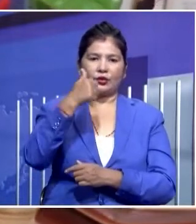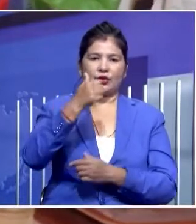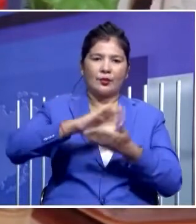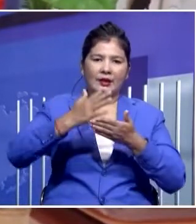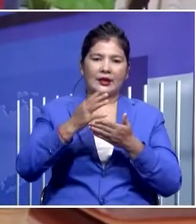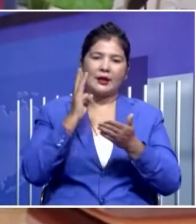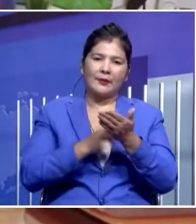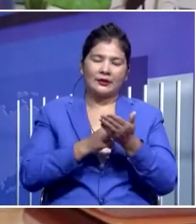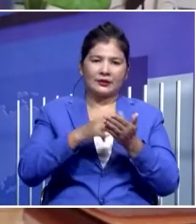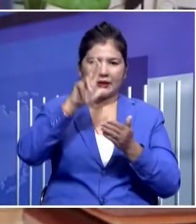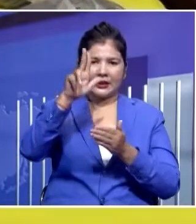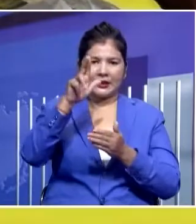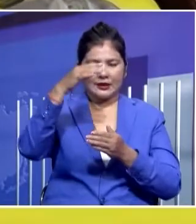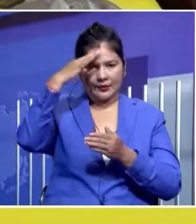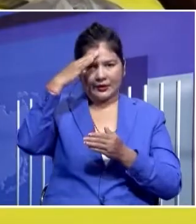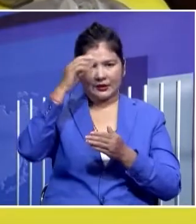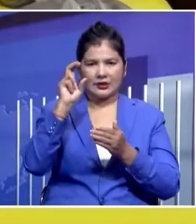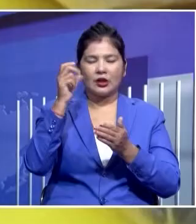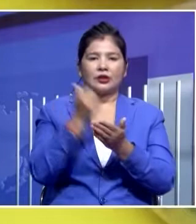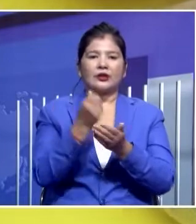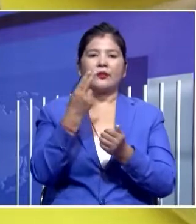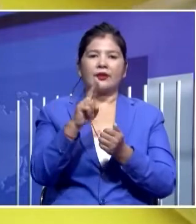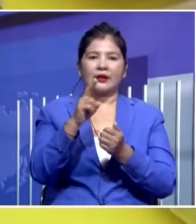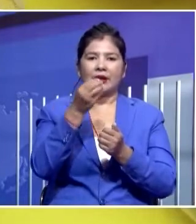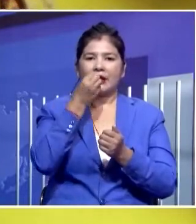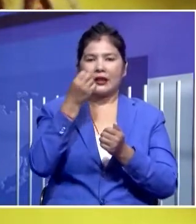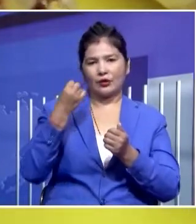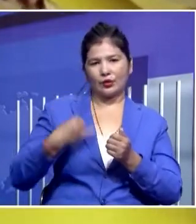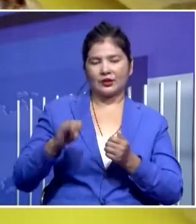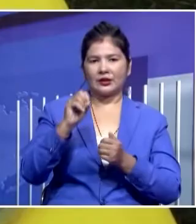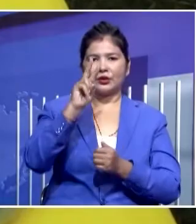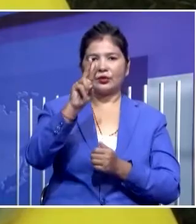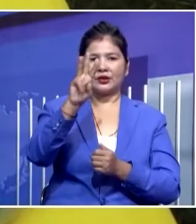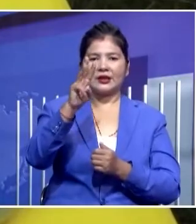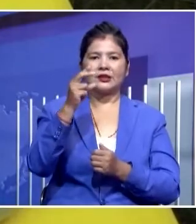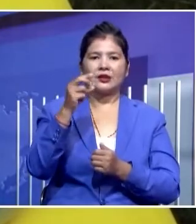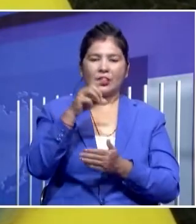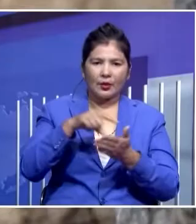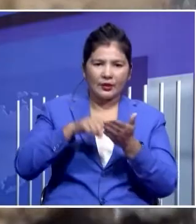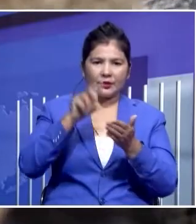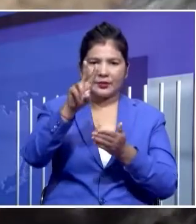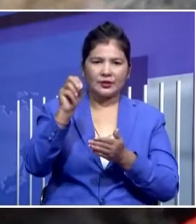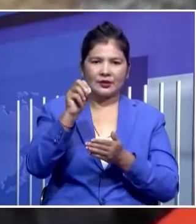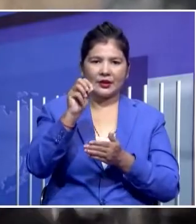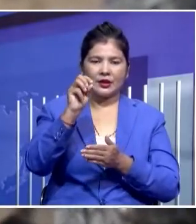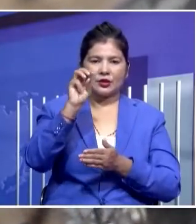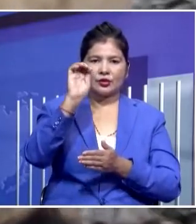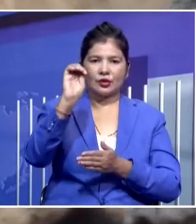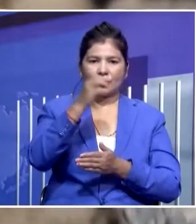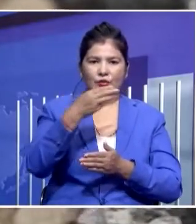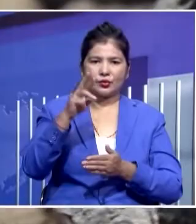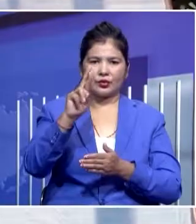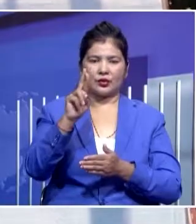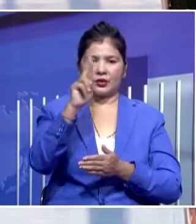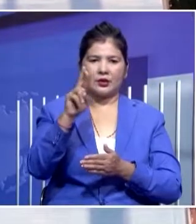मात्र इलाका प्रहरी कार्यालयमा दर्ता भएका लागु औषधका 23 मुद्दामध्ये 20 ब्राउन सुगर सम्बन्धित,